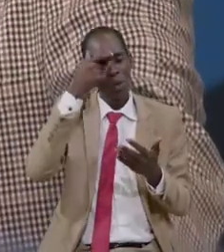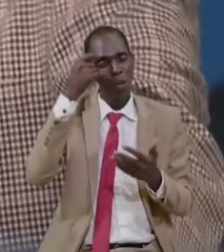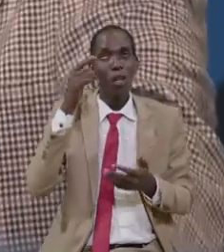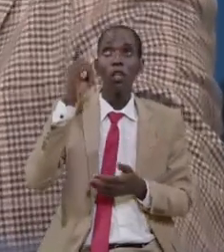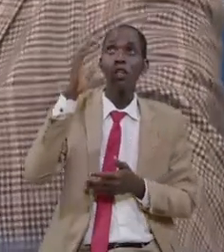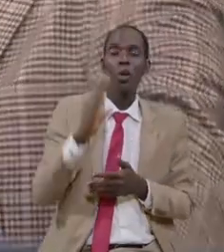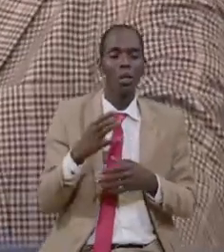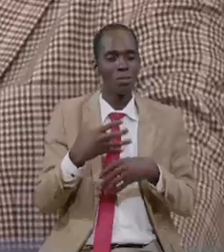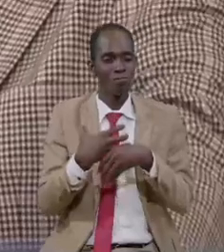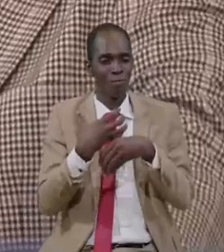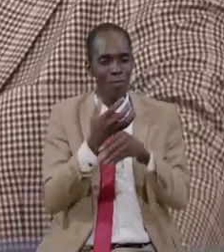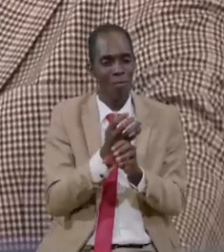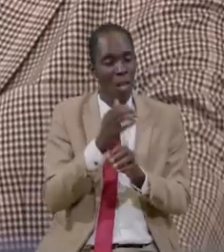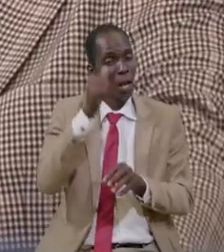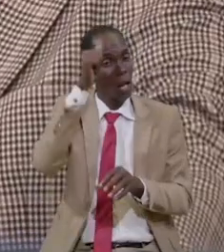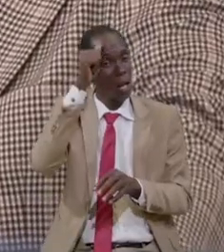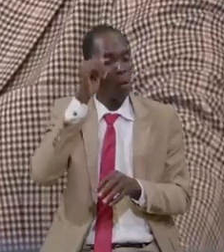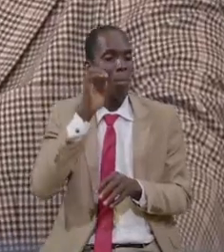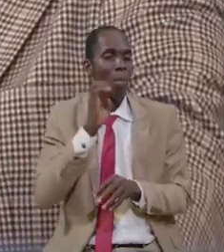créé Adam et Ève